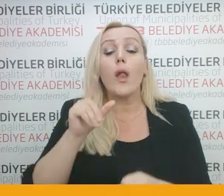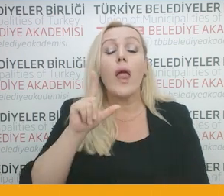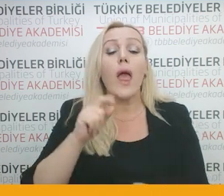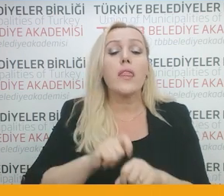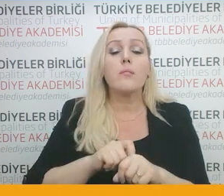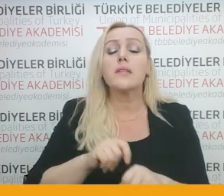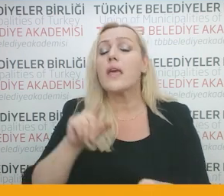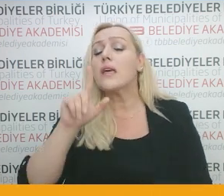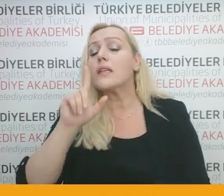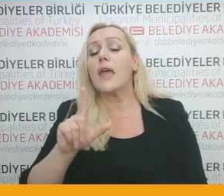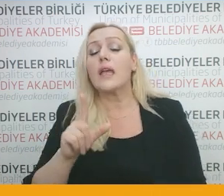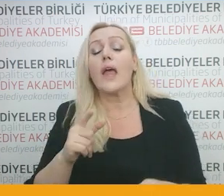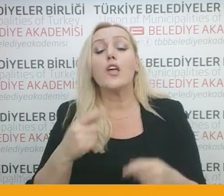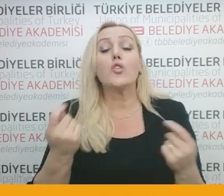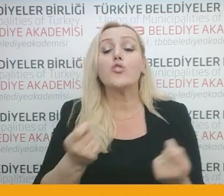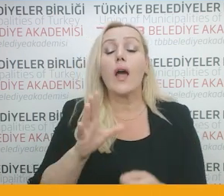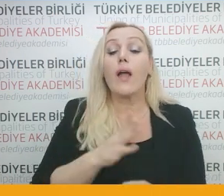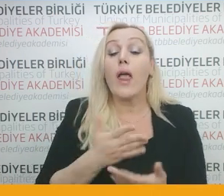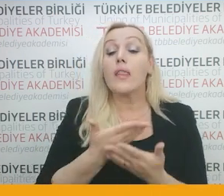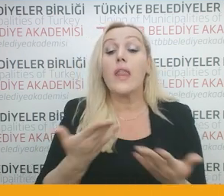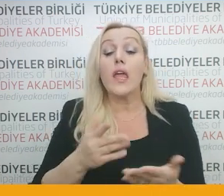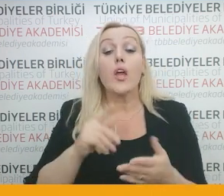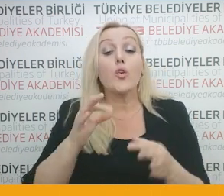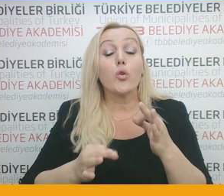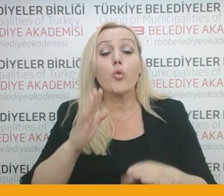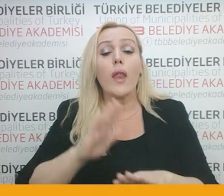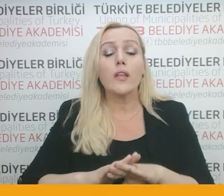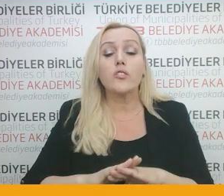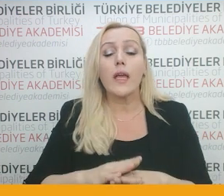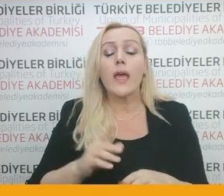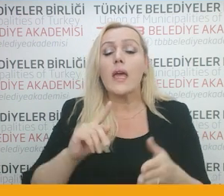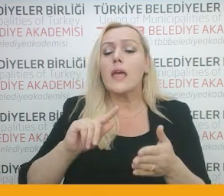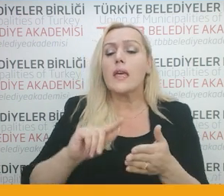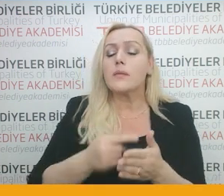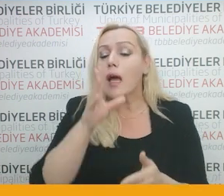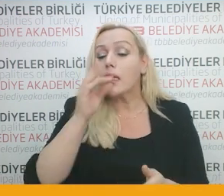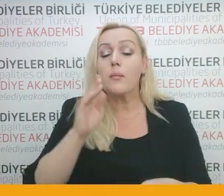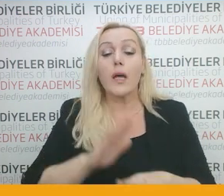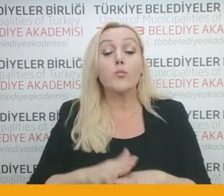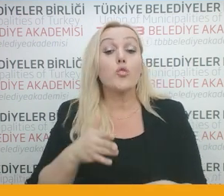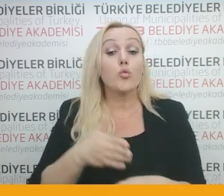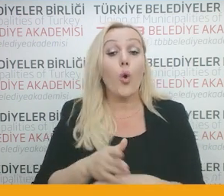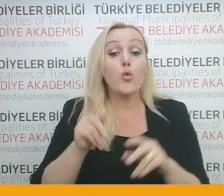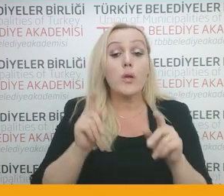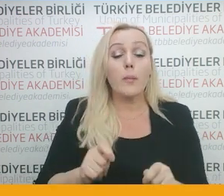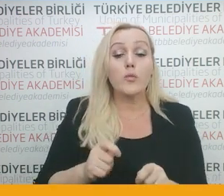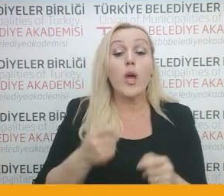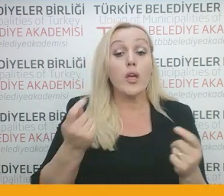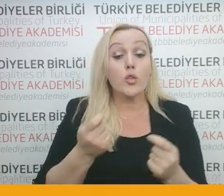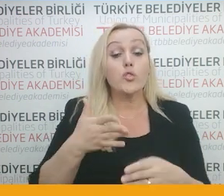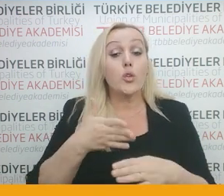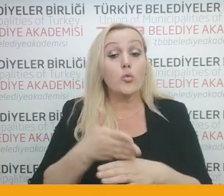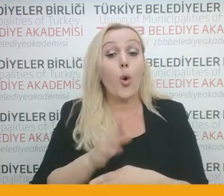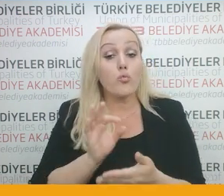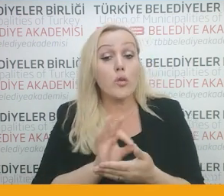var. Neyi kontrol edecek? Hangi imzayı kim atmış? Doğru yere mi atmış? Doğru sıfatla mı atmış? Bunların muhasebe yetkisi kontrol ediyor.